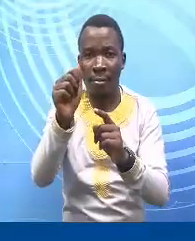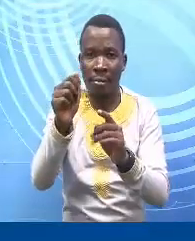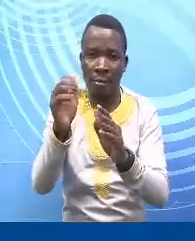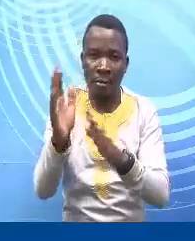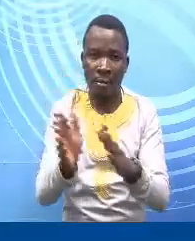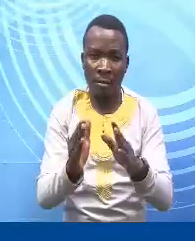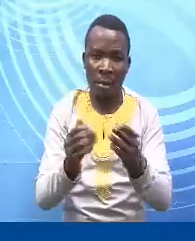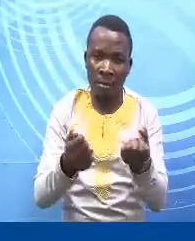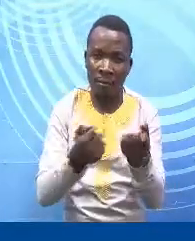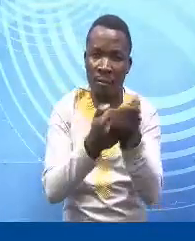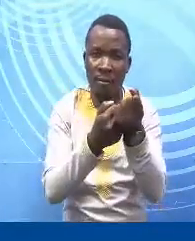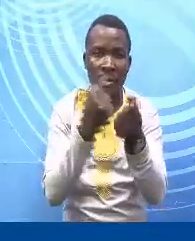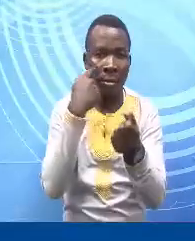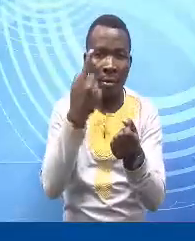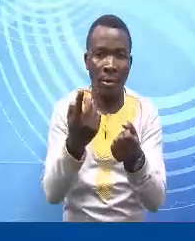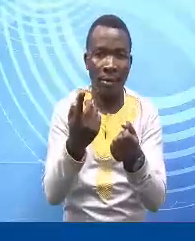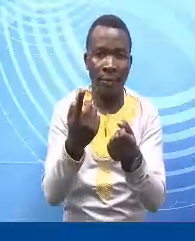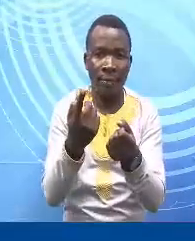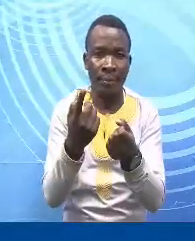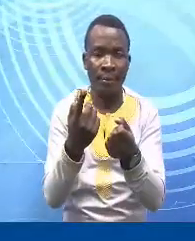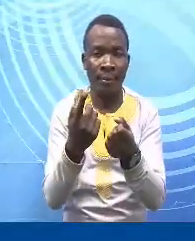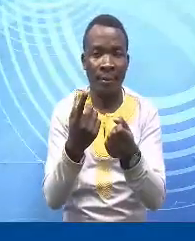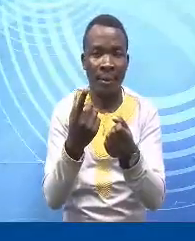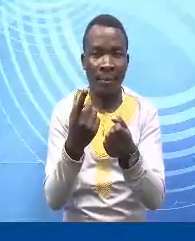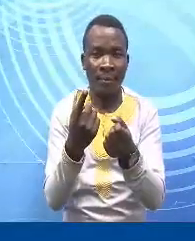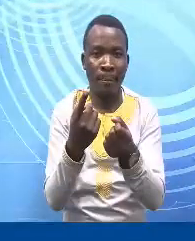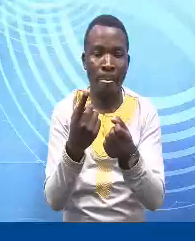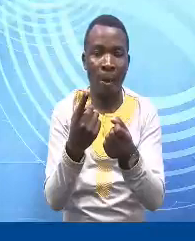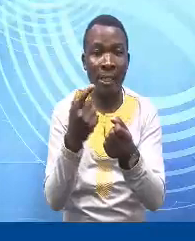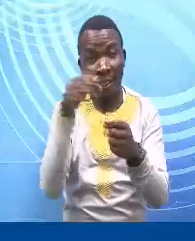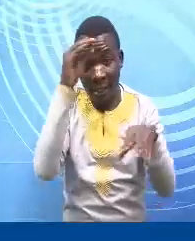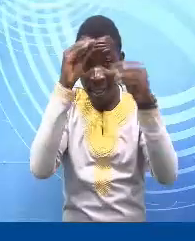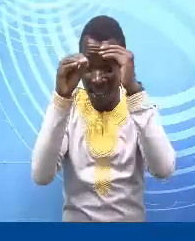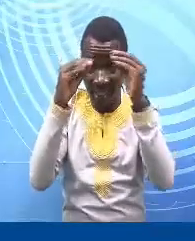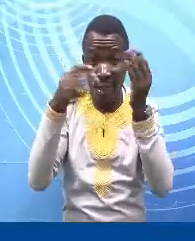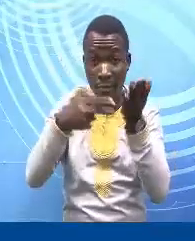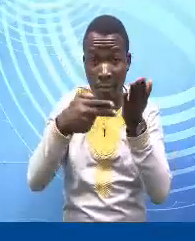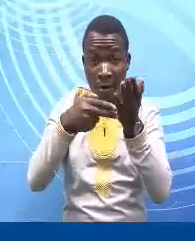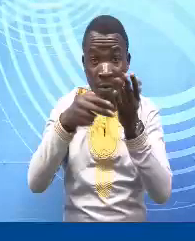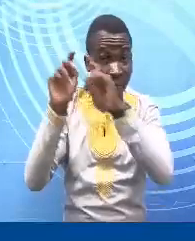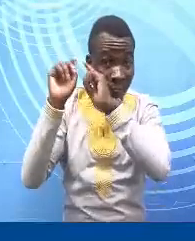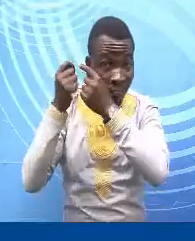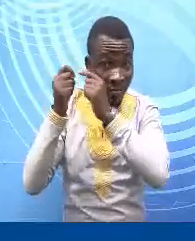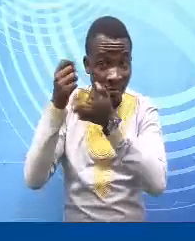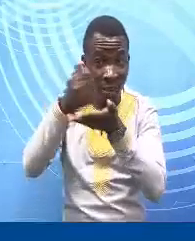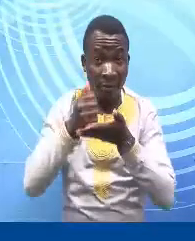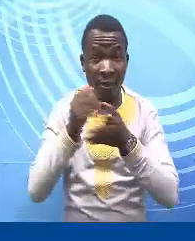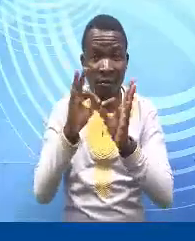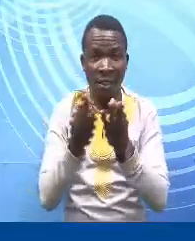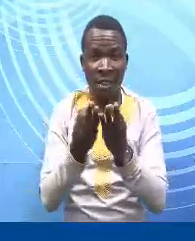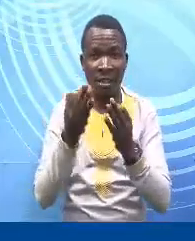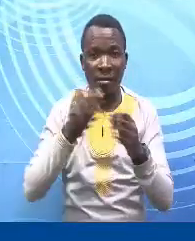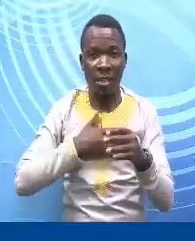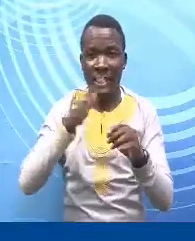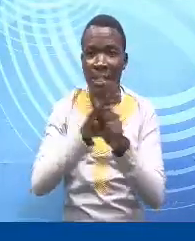babagenera babashije kubabona namusaba wenda nize nk'umwuga wo gusuka mfashiriza umuryango wanjye cyane